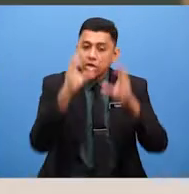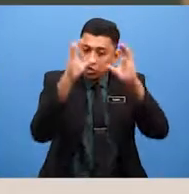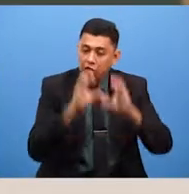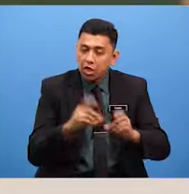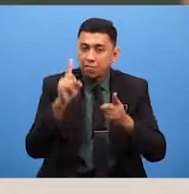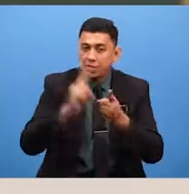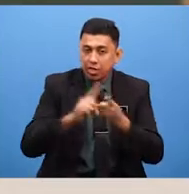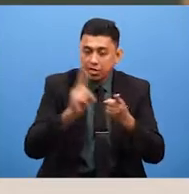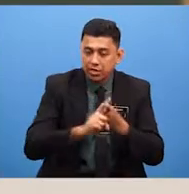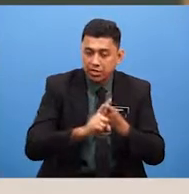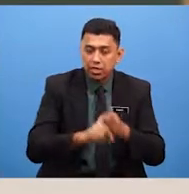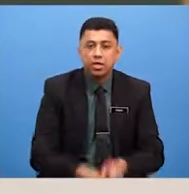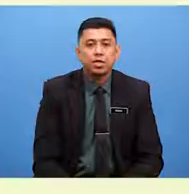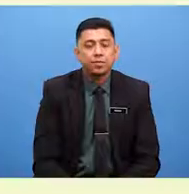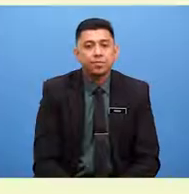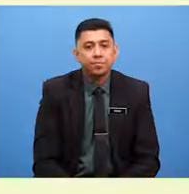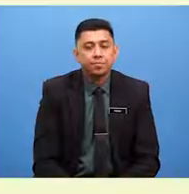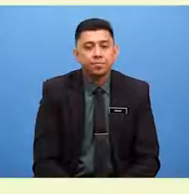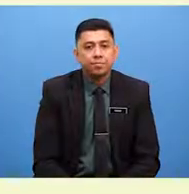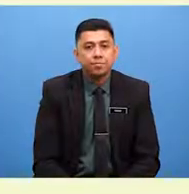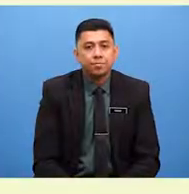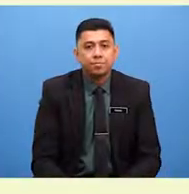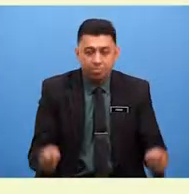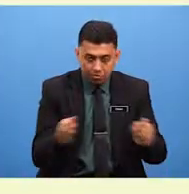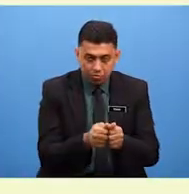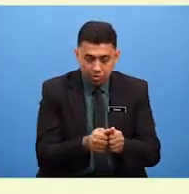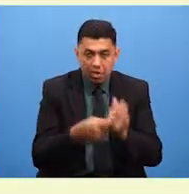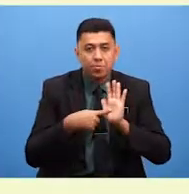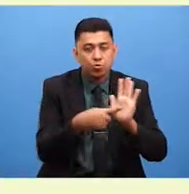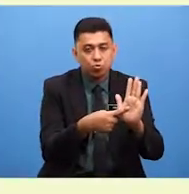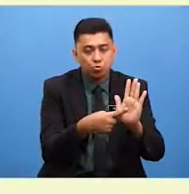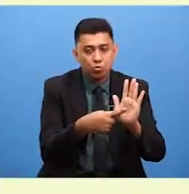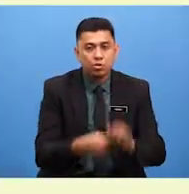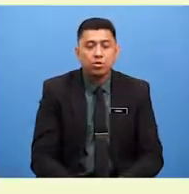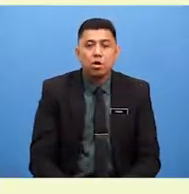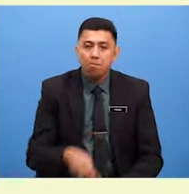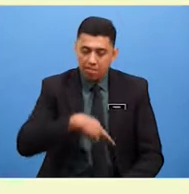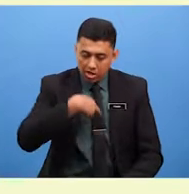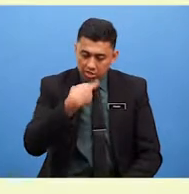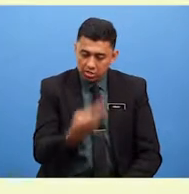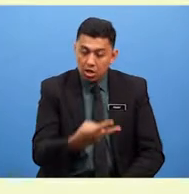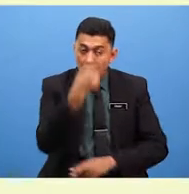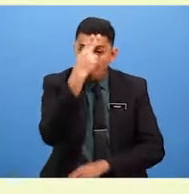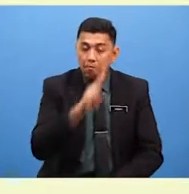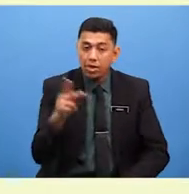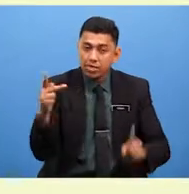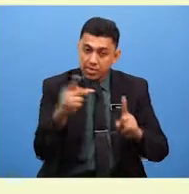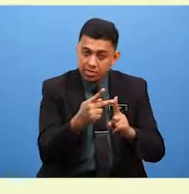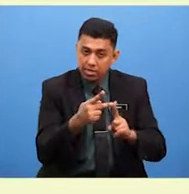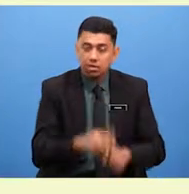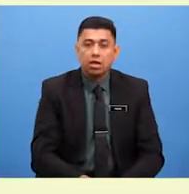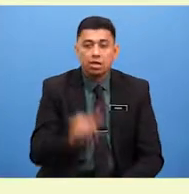menghormati negara adalah dengan menunjukkan rasa hormat kamu